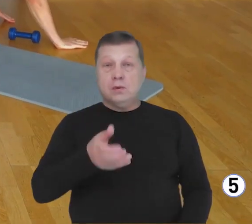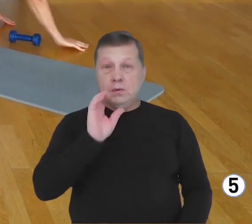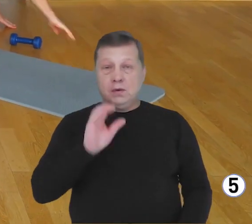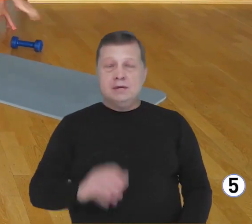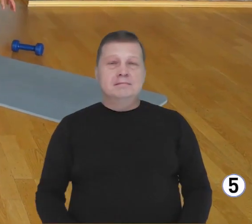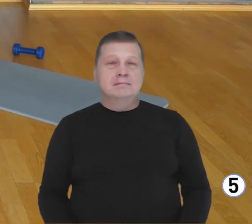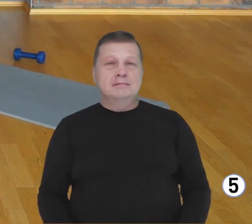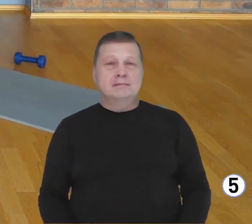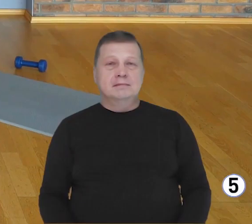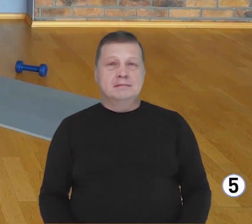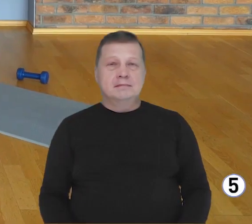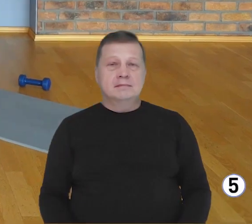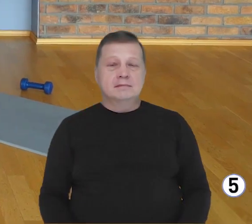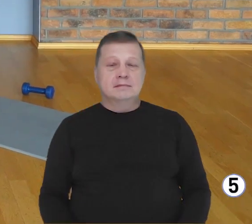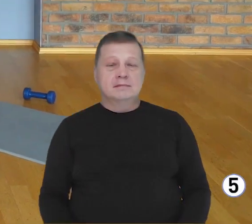Wodę pijemy.